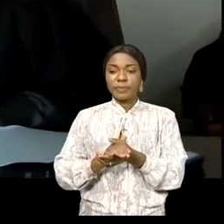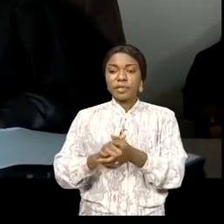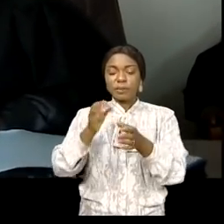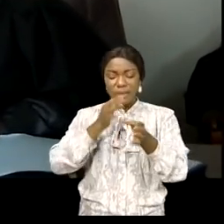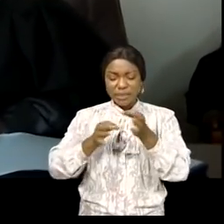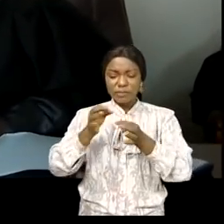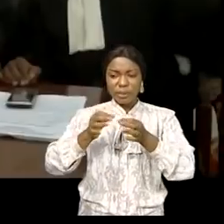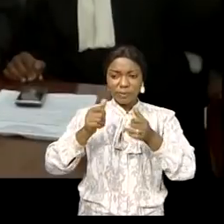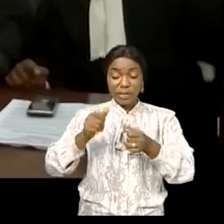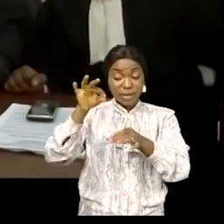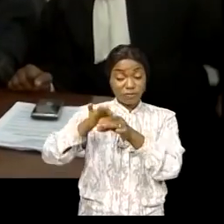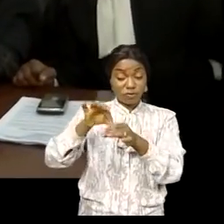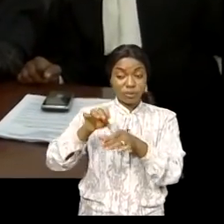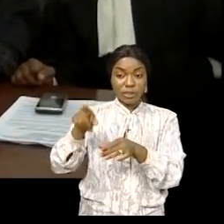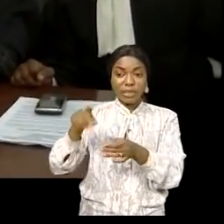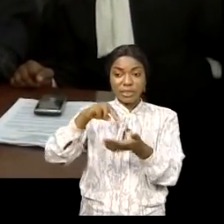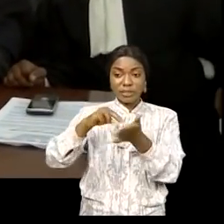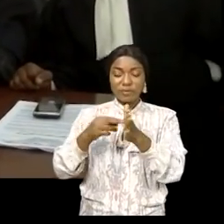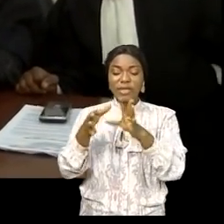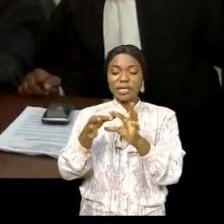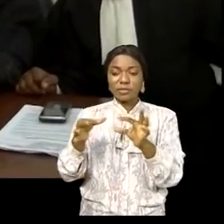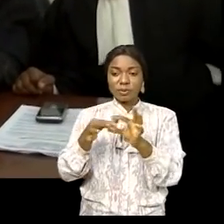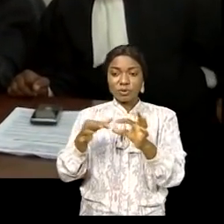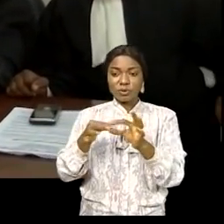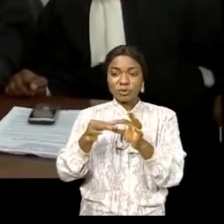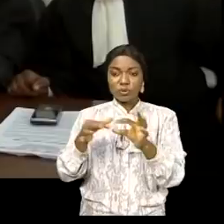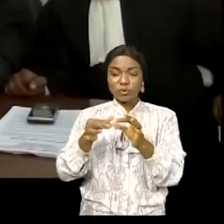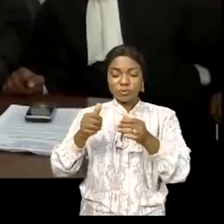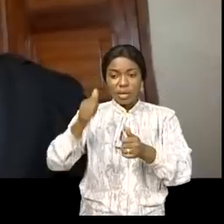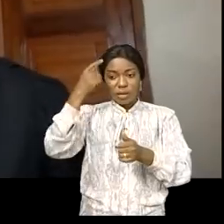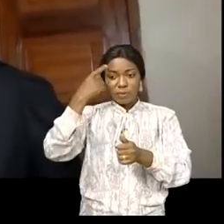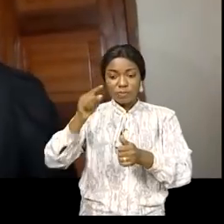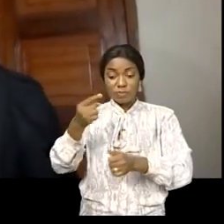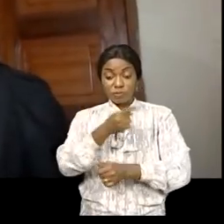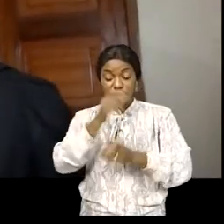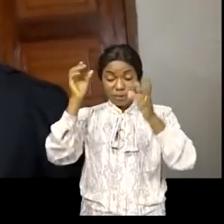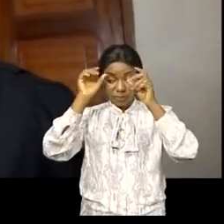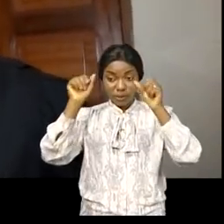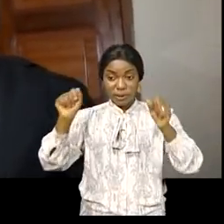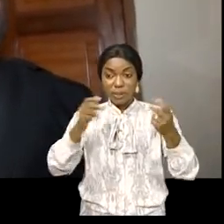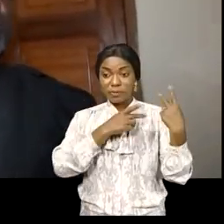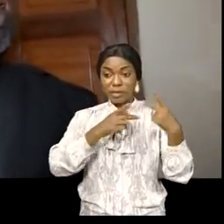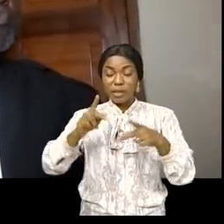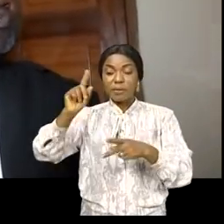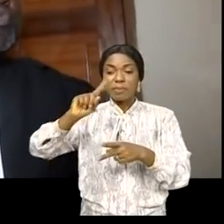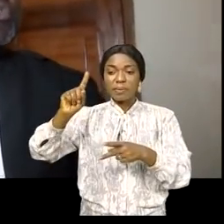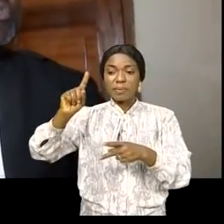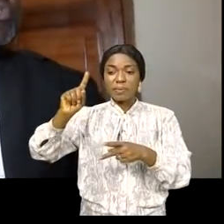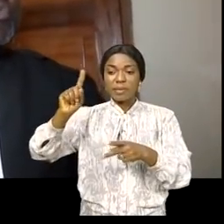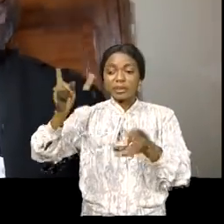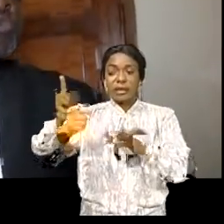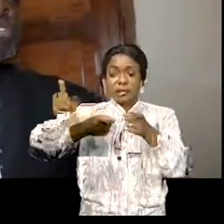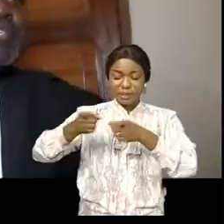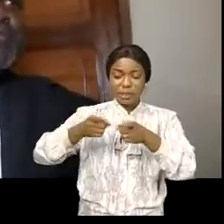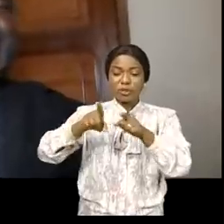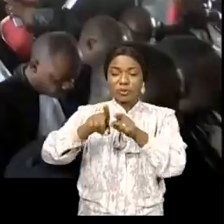exprimé. Cette élection et l'expression de la gestion rose et orthodoxe de bâtonnier Potamonama au cours de son premier mandat à la tête de ses barreaux et a